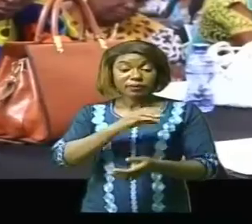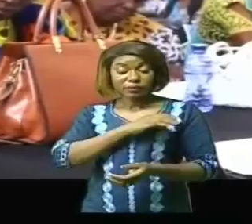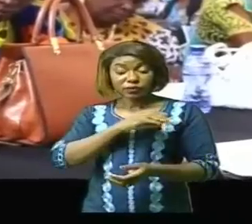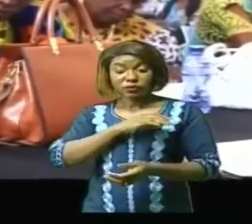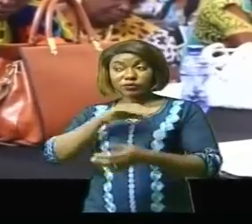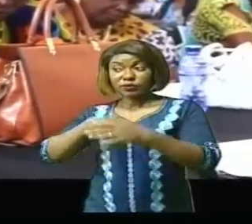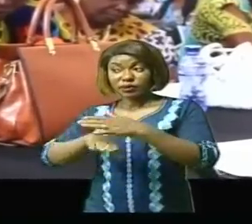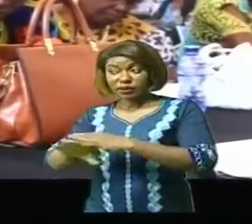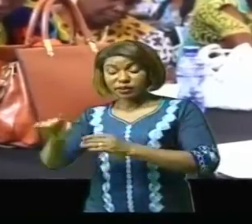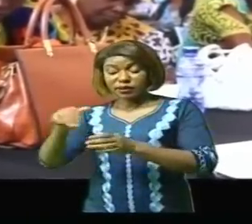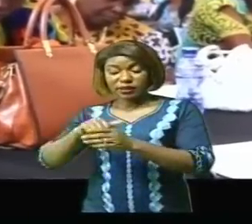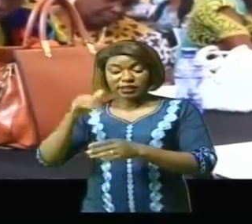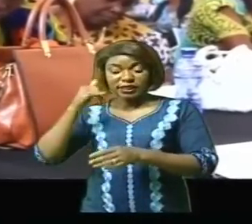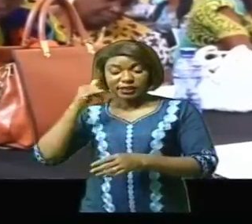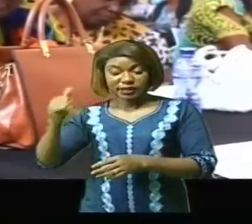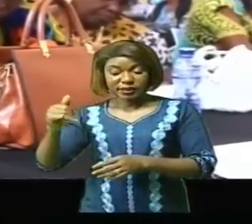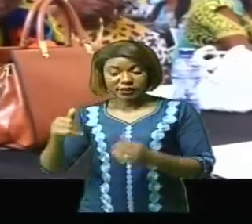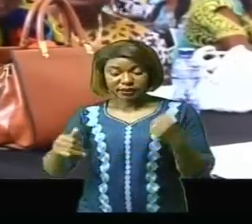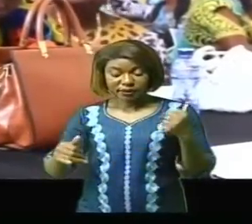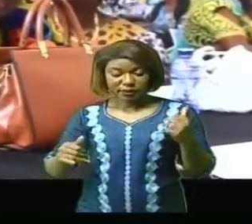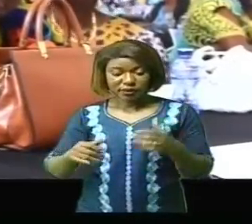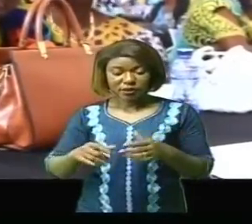dans la monétique.